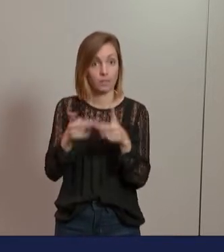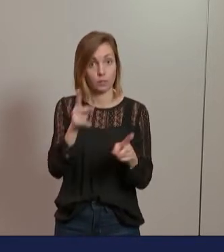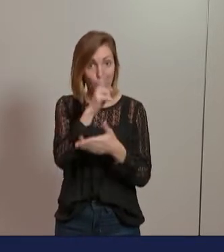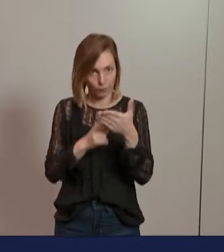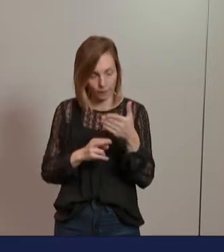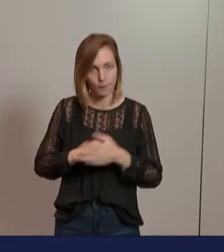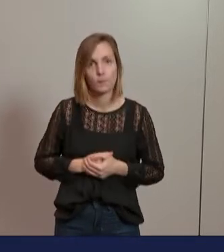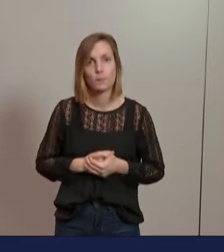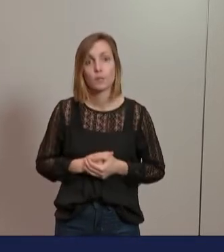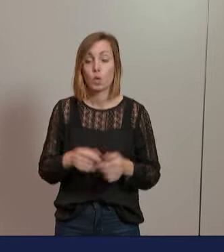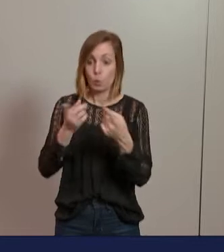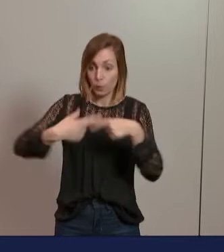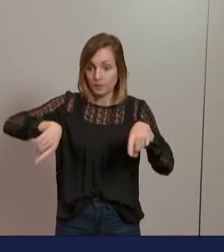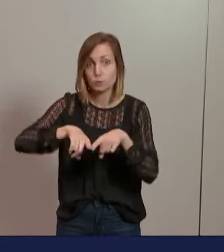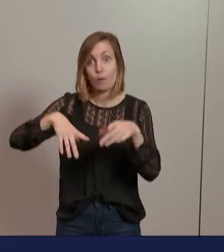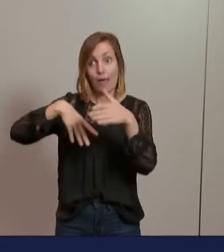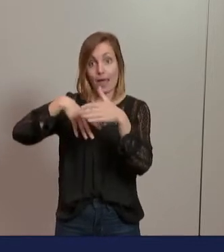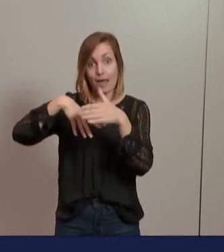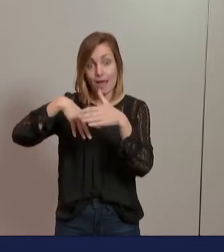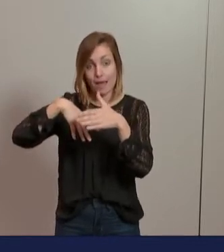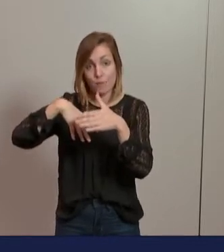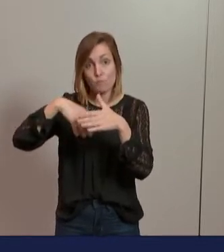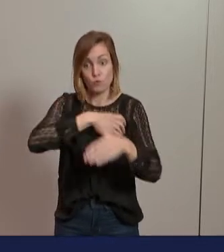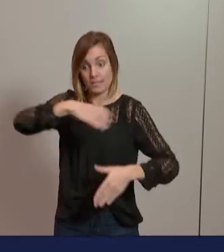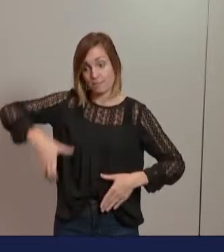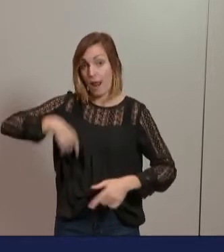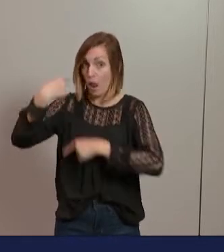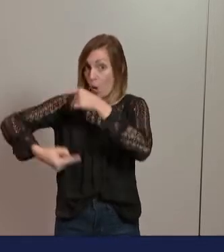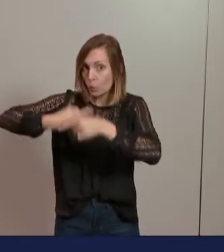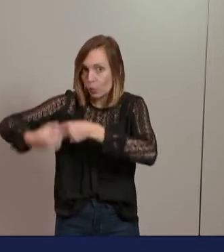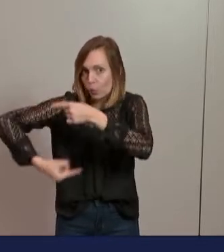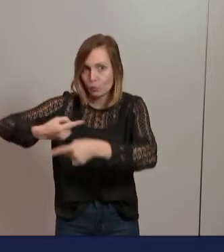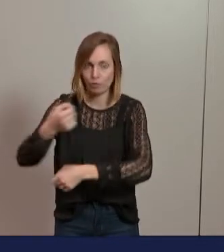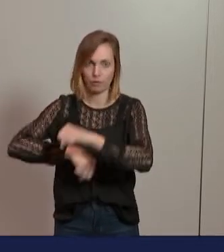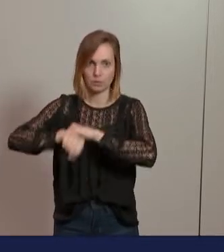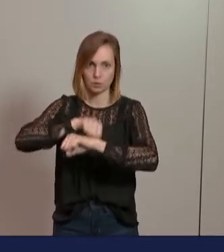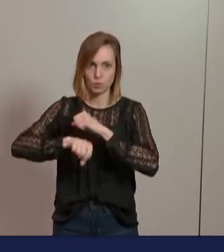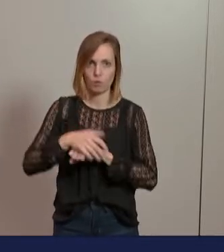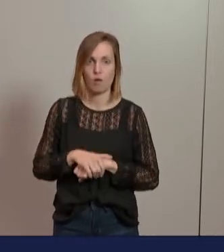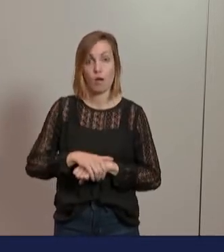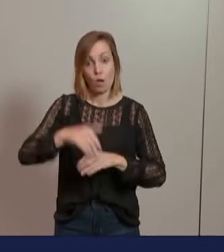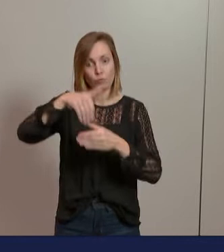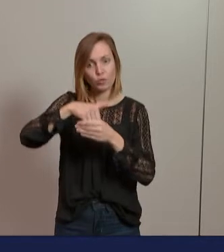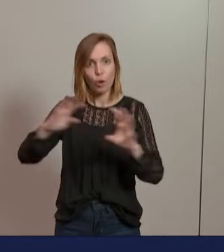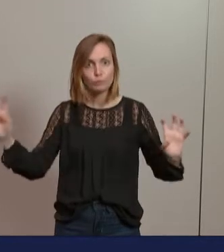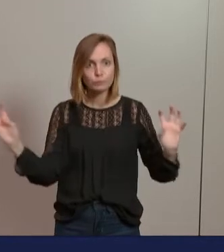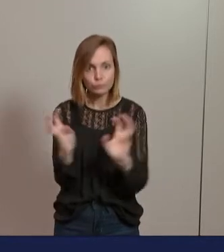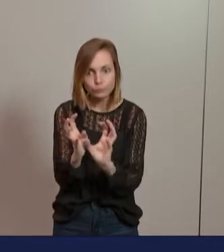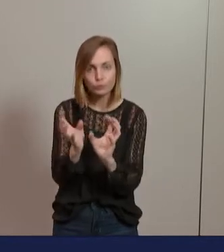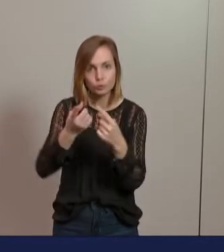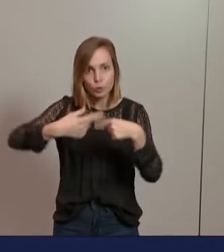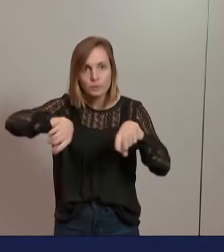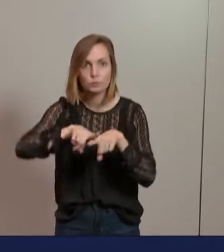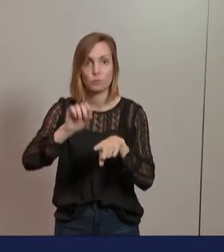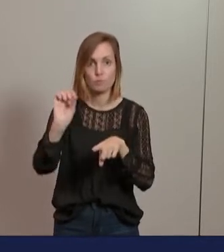Une commission extra-municipale sur les mobilités est en cours de mise en place. Le panel est constitué et une première